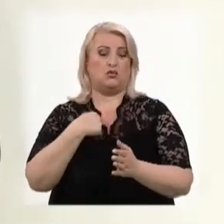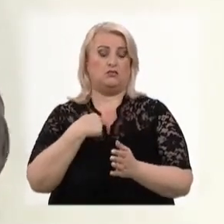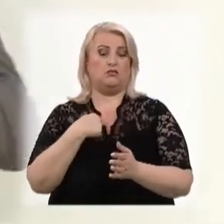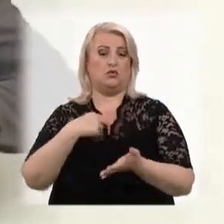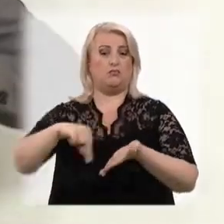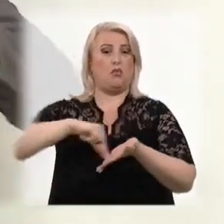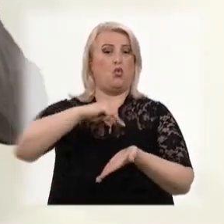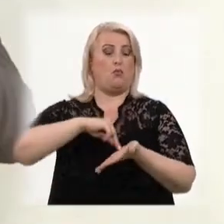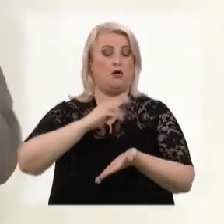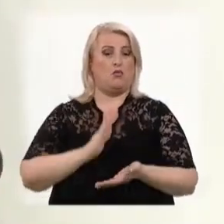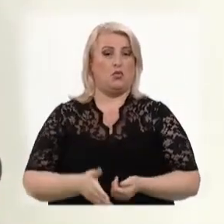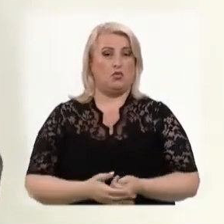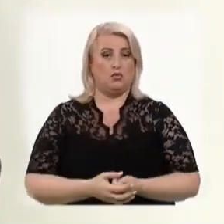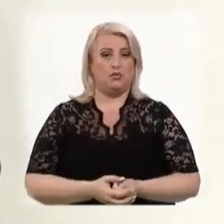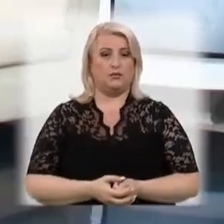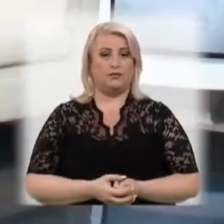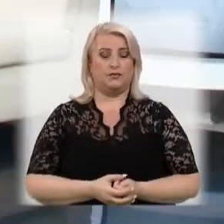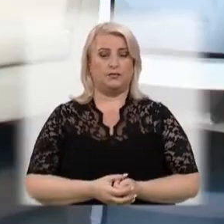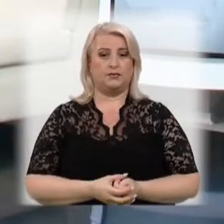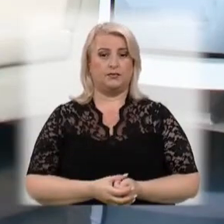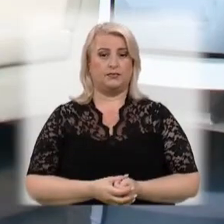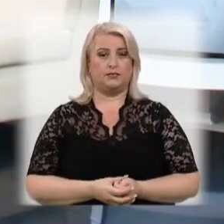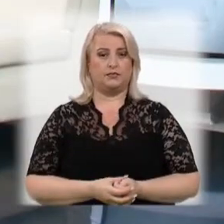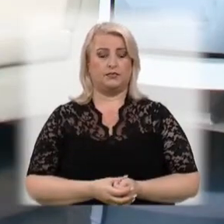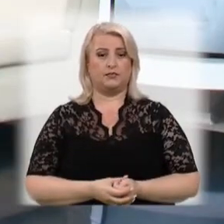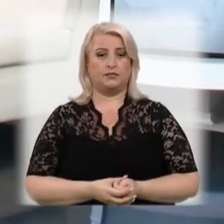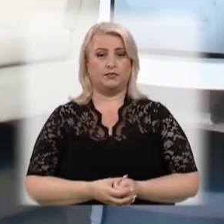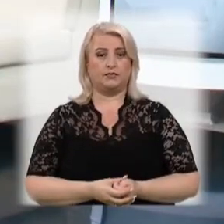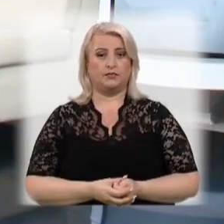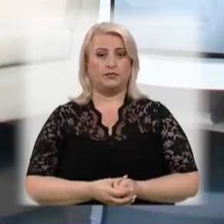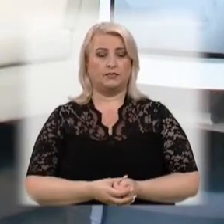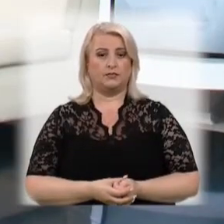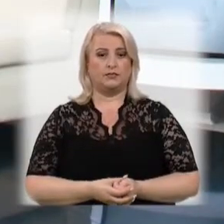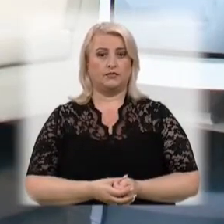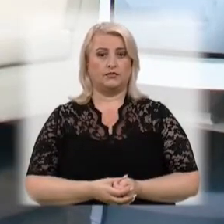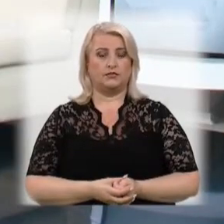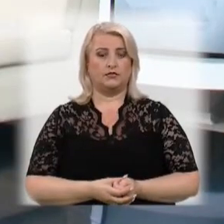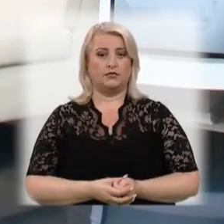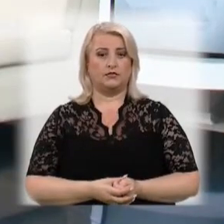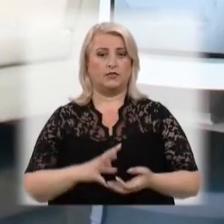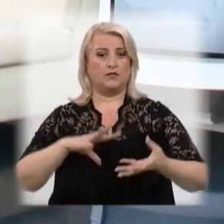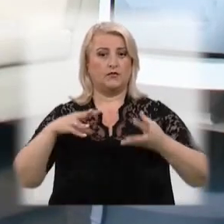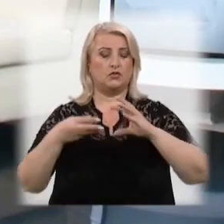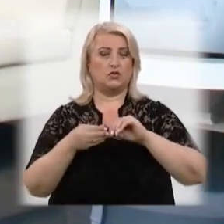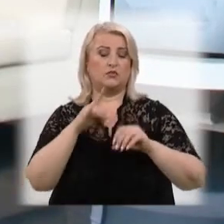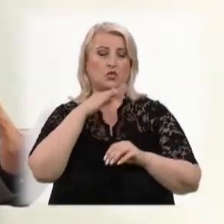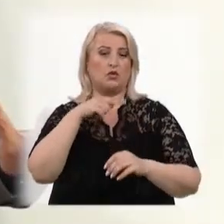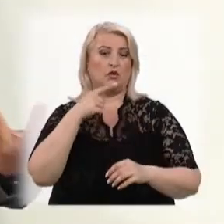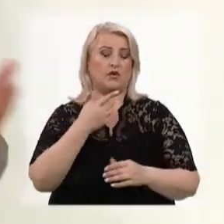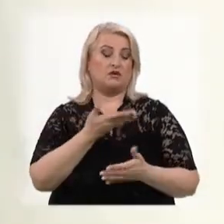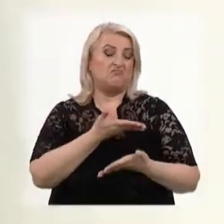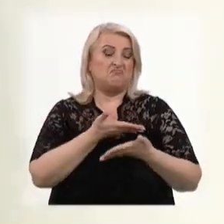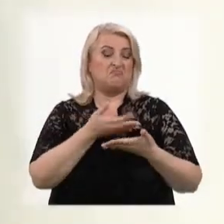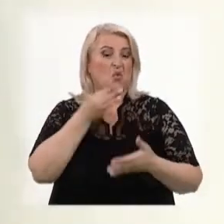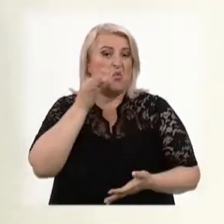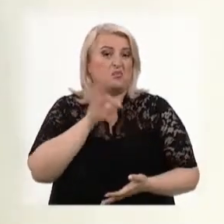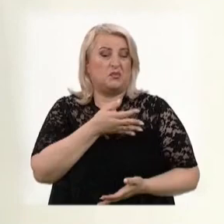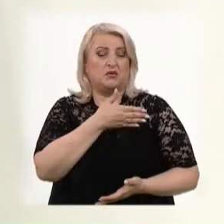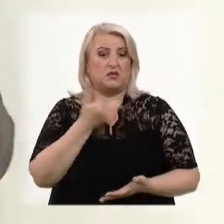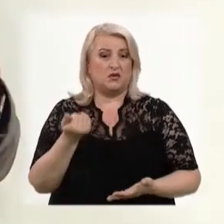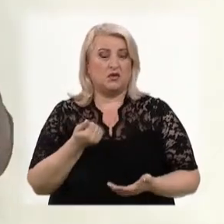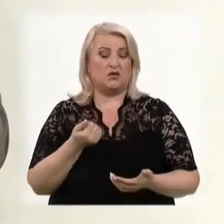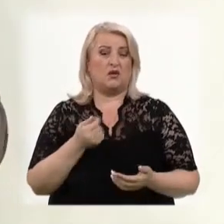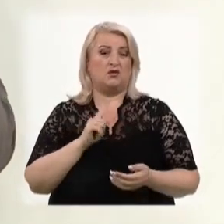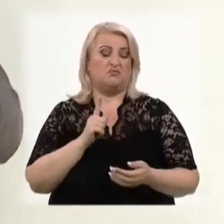data la care se nu mai departe descarcati spre vanzare drept respectiv mulți spun că nu au performanțe și din cauză că